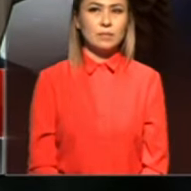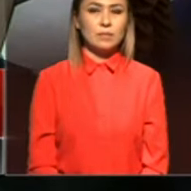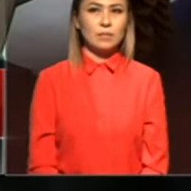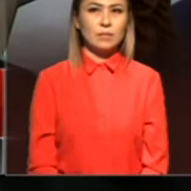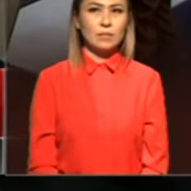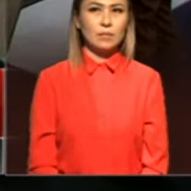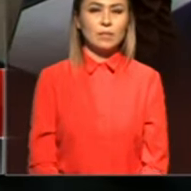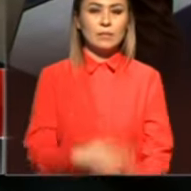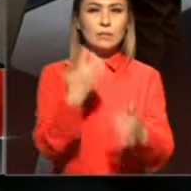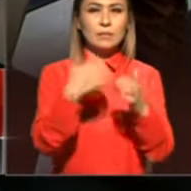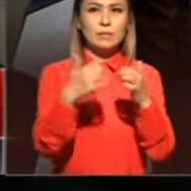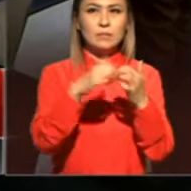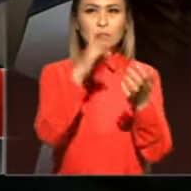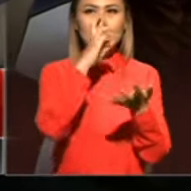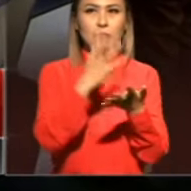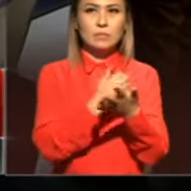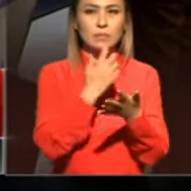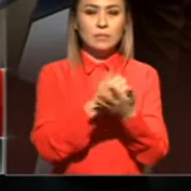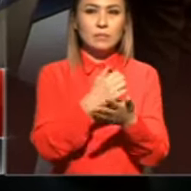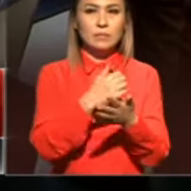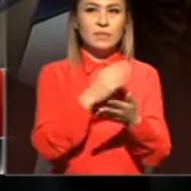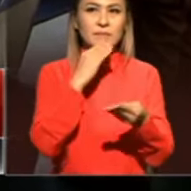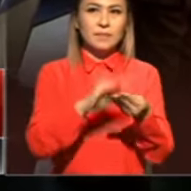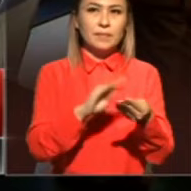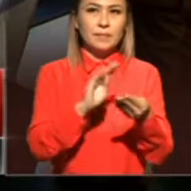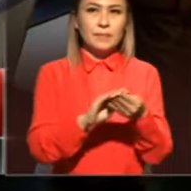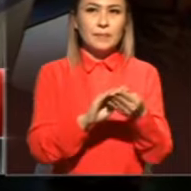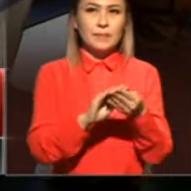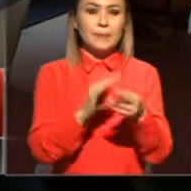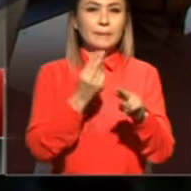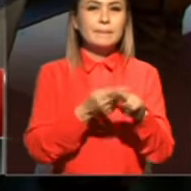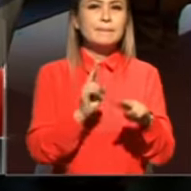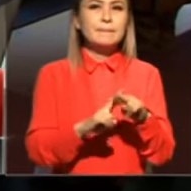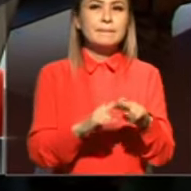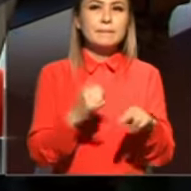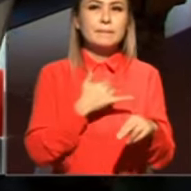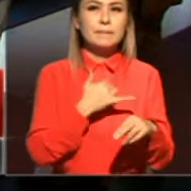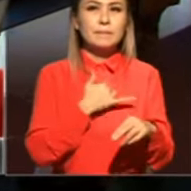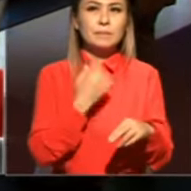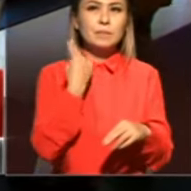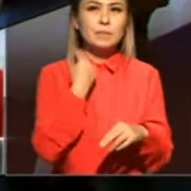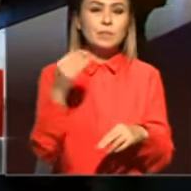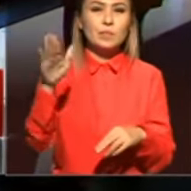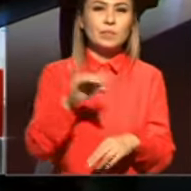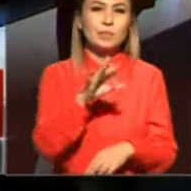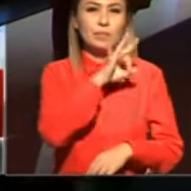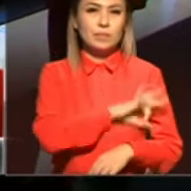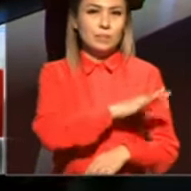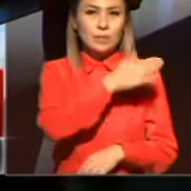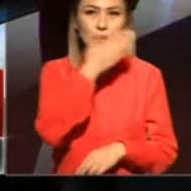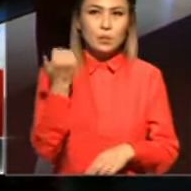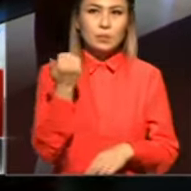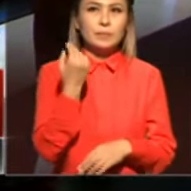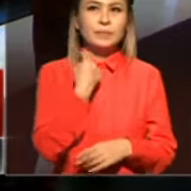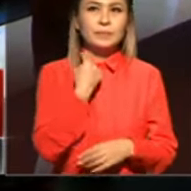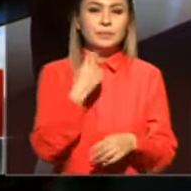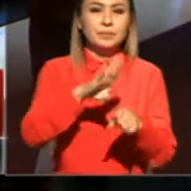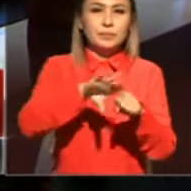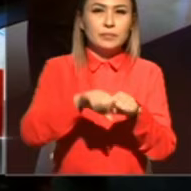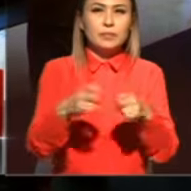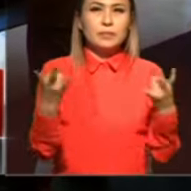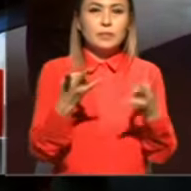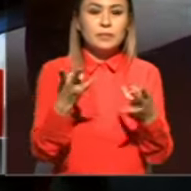орта табыс тұзағында отырмыз. Яғни бұл не деген сөз? Бізге қарыз алған тиімсіз. Яғни қарыздан құтылу керек.